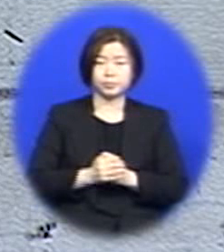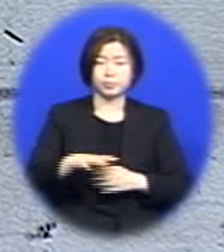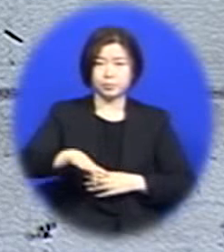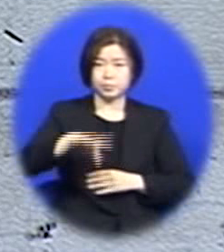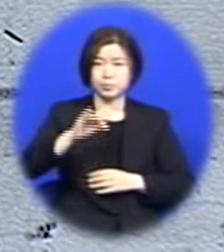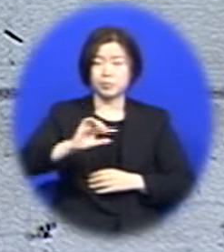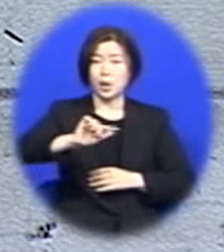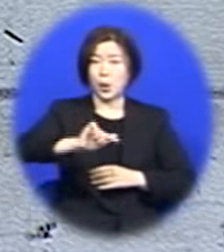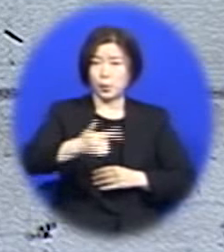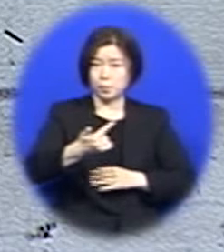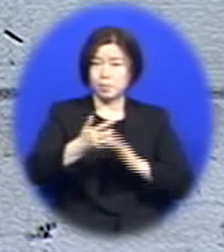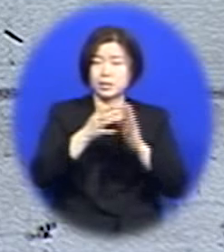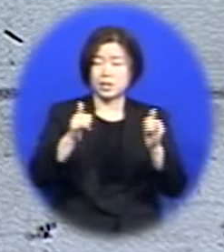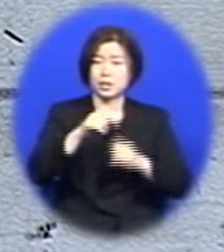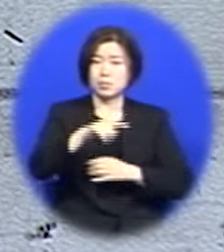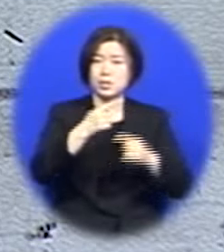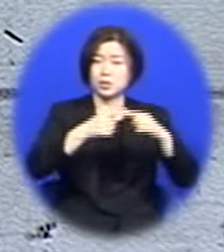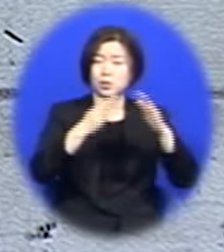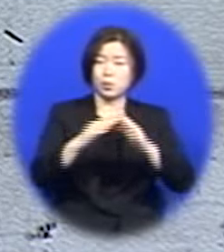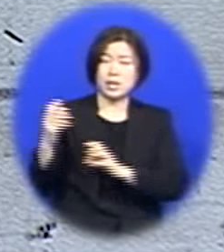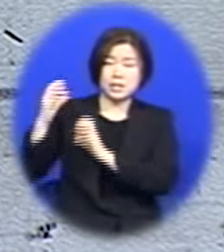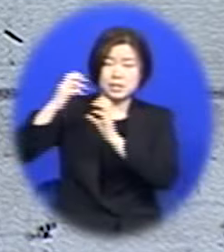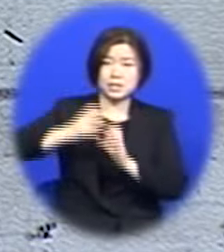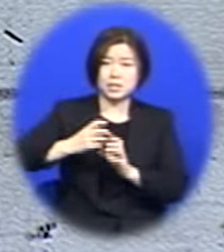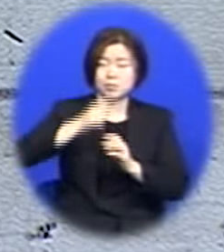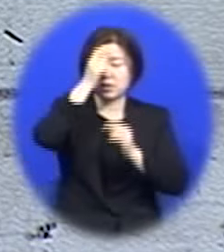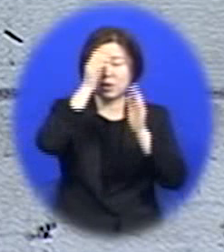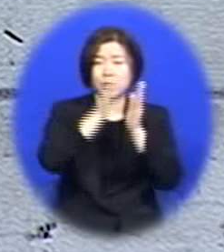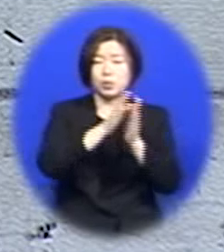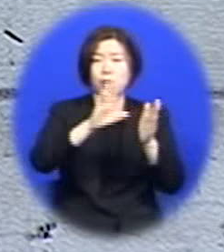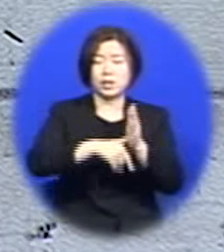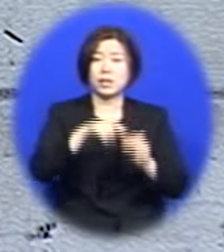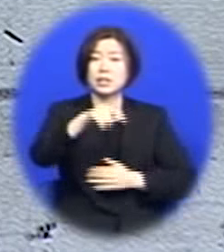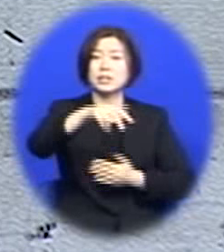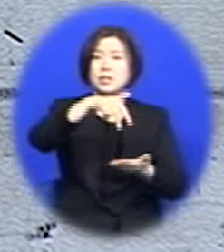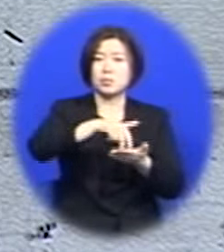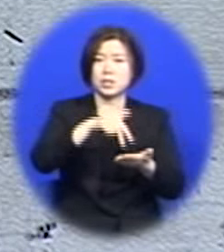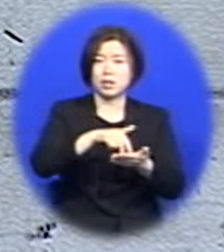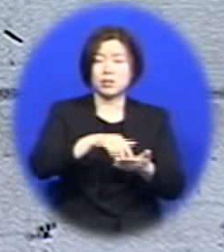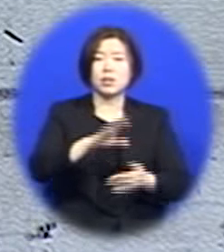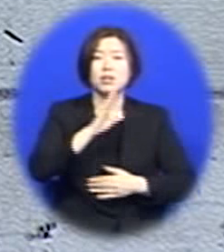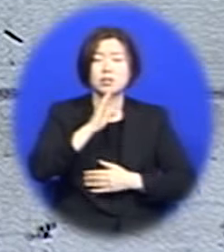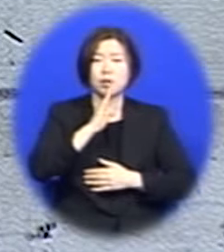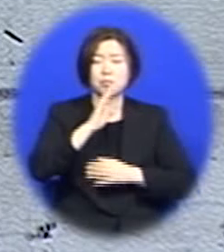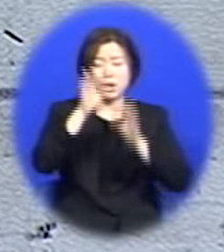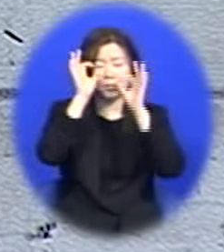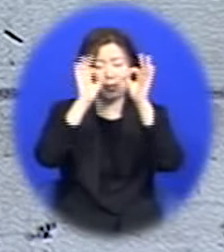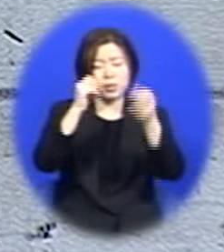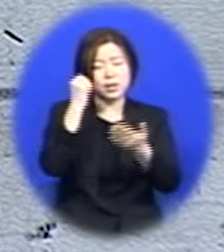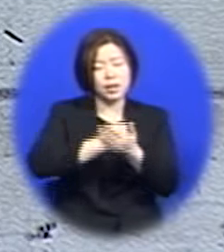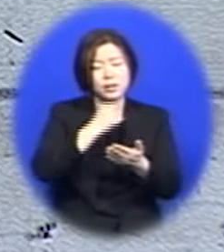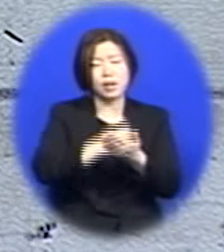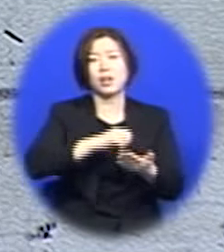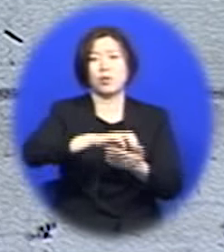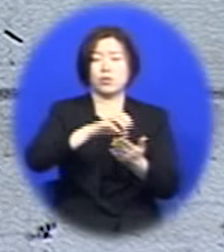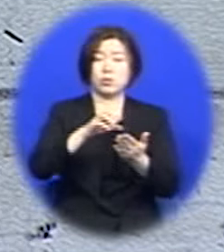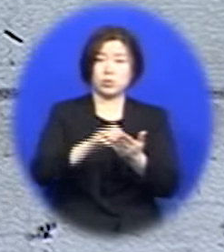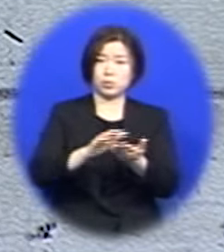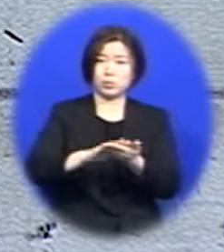처음에 600명이 이 교회에 짐을 지고 기도할 때 그 처지는 정말 보기가 안타까웠을 정도.